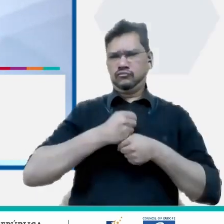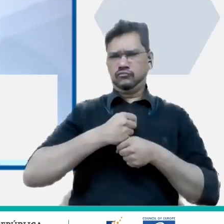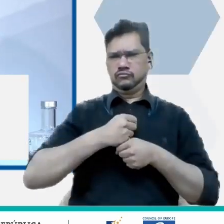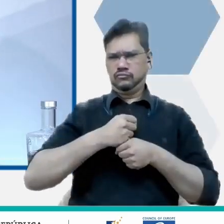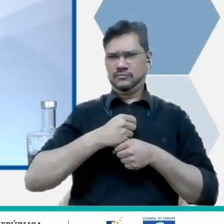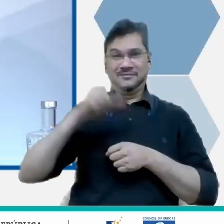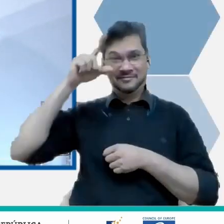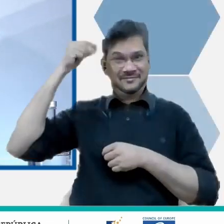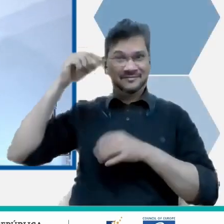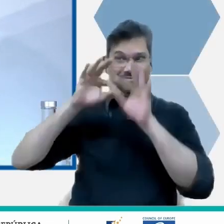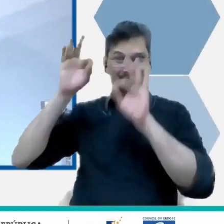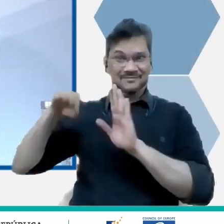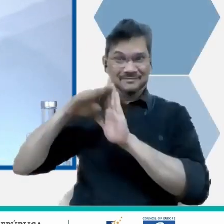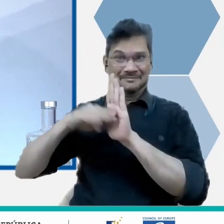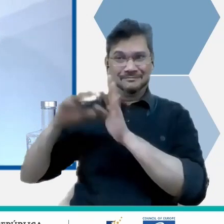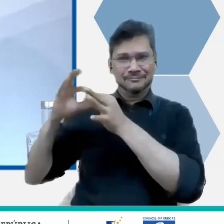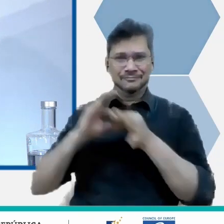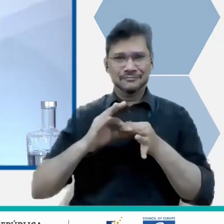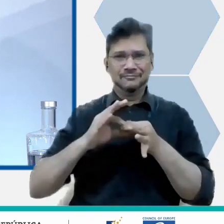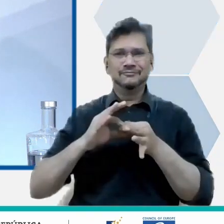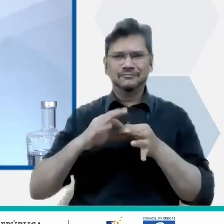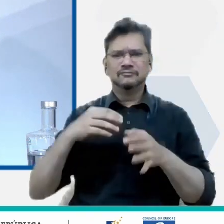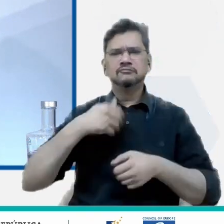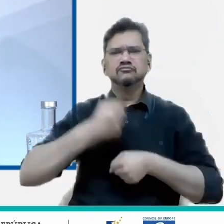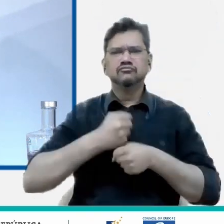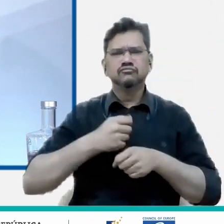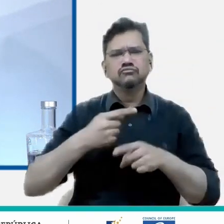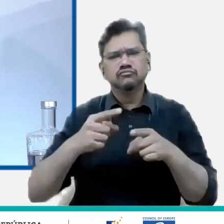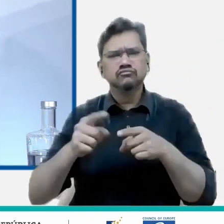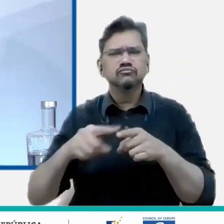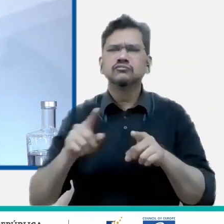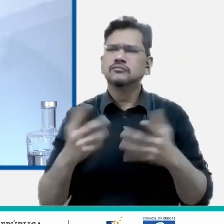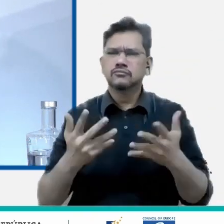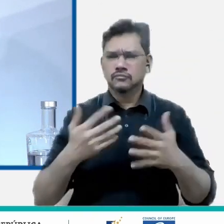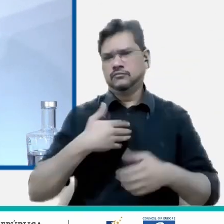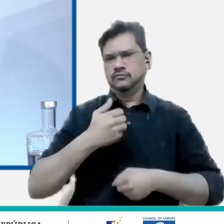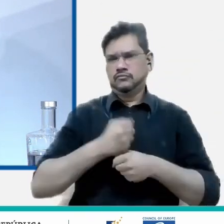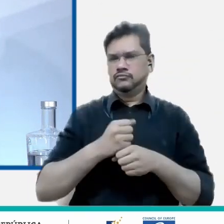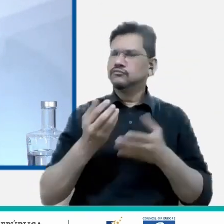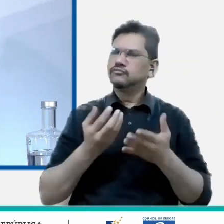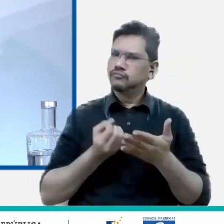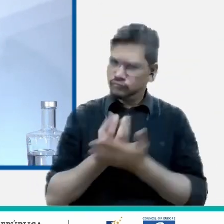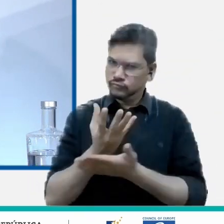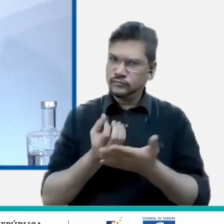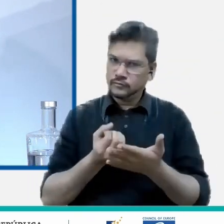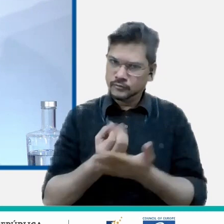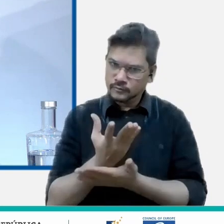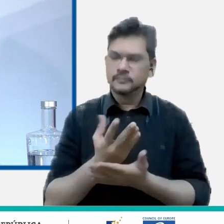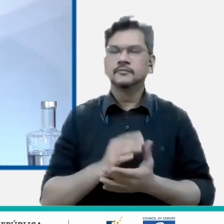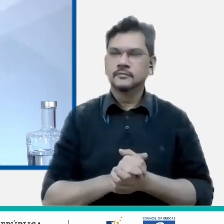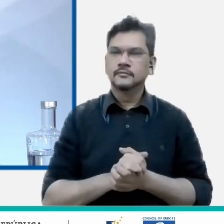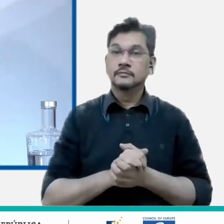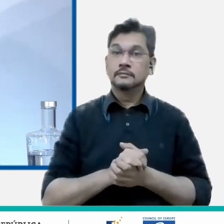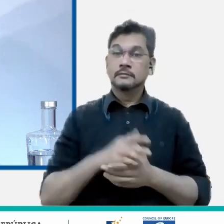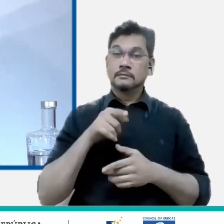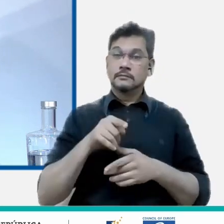она имела очень важное значение и имеет огромное значение. И это было связано с тем, что